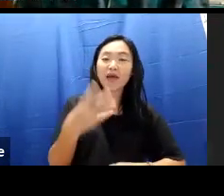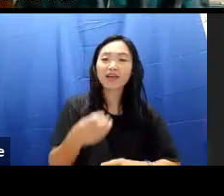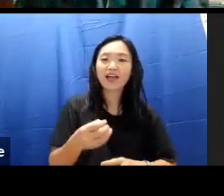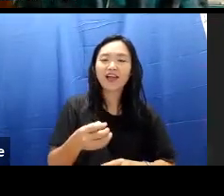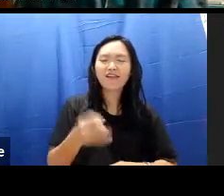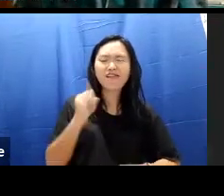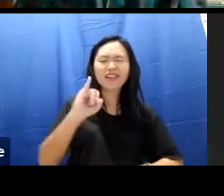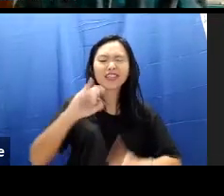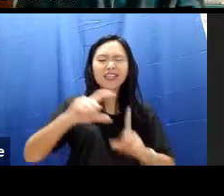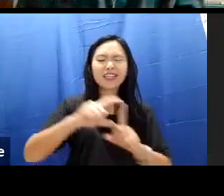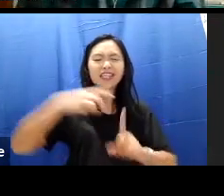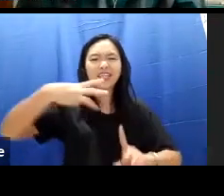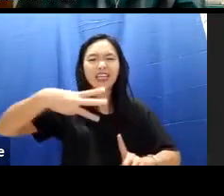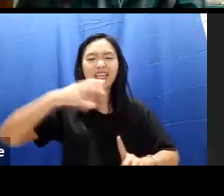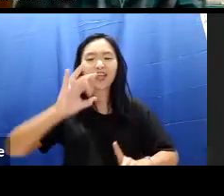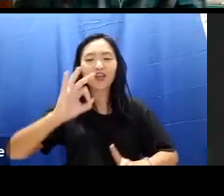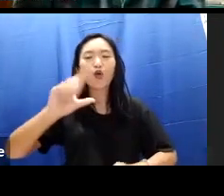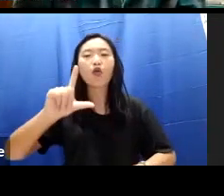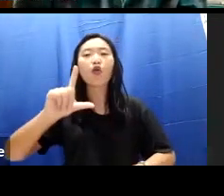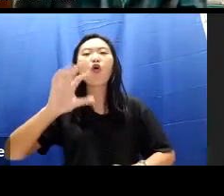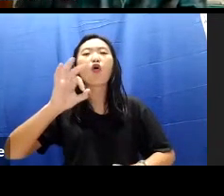Lebih strategis tuh, Mbak.